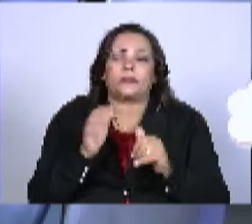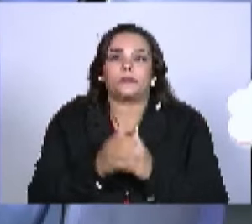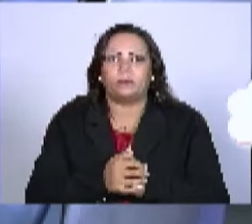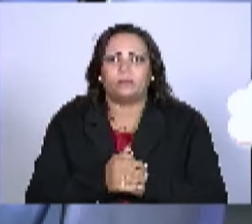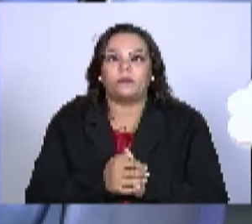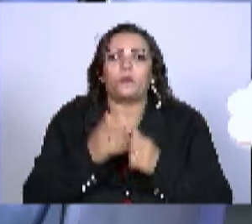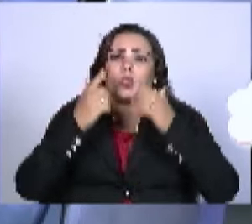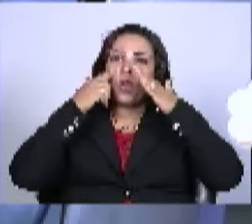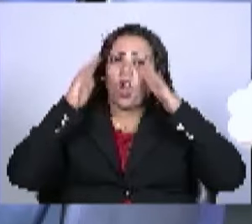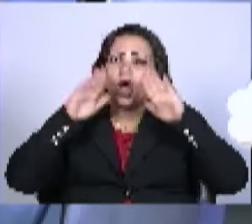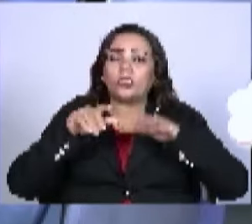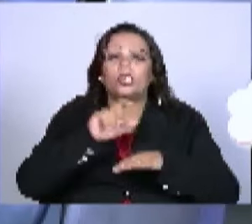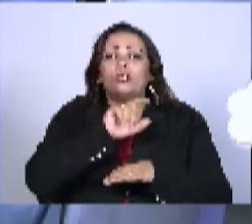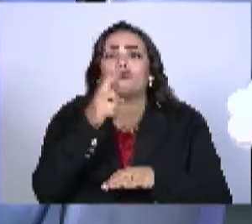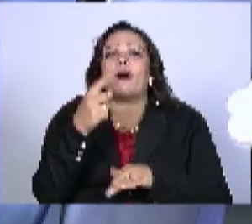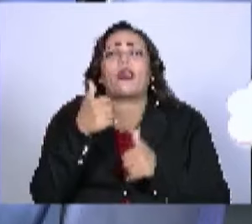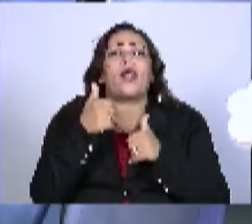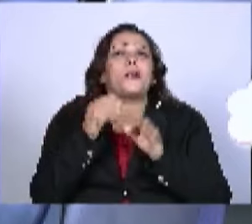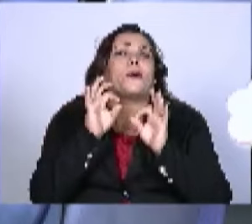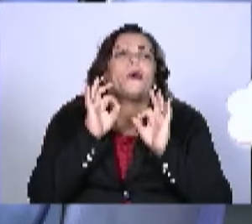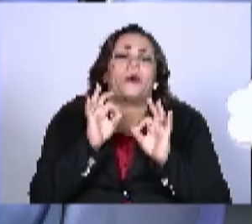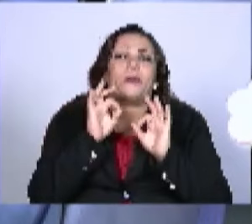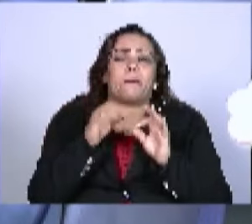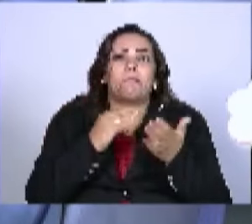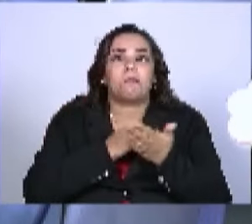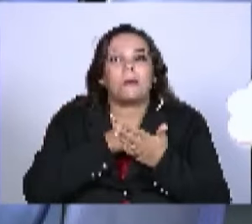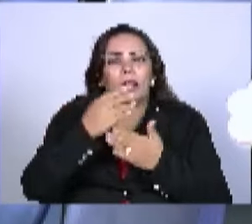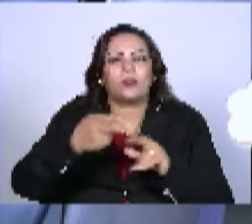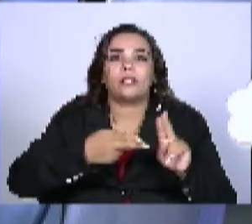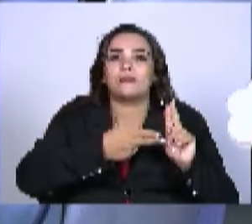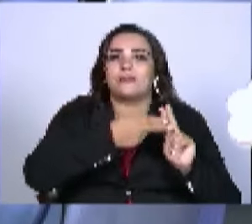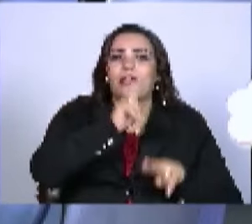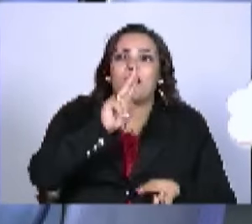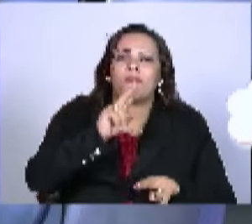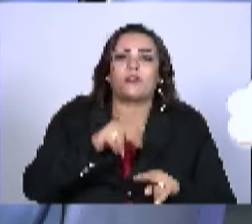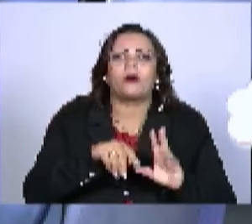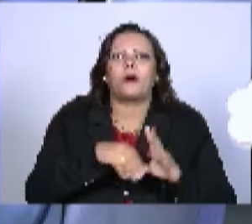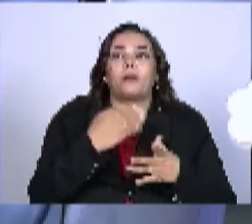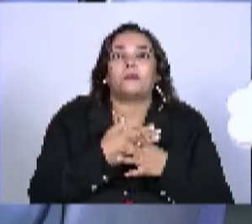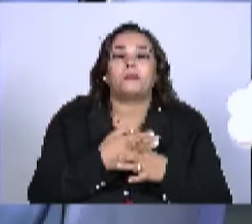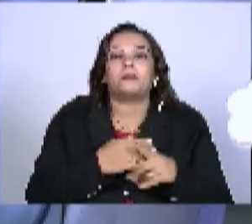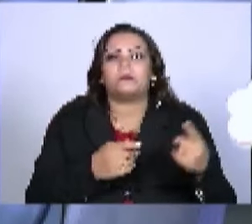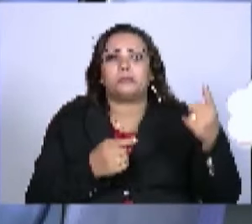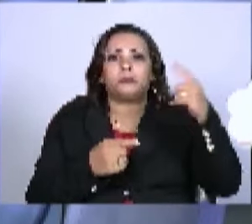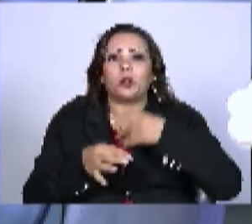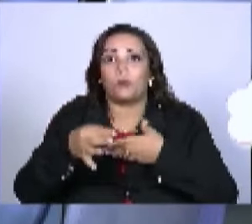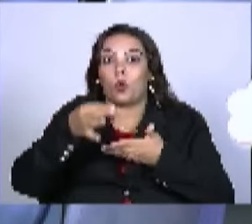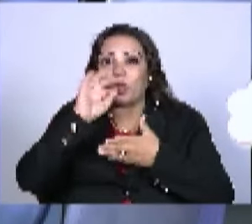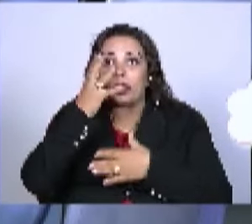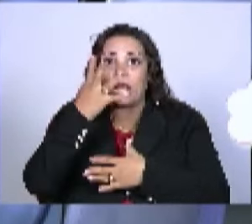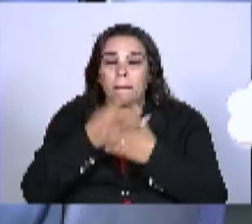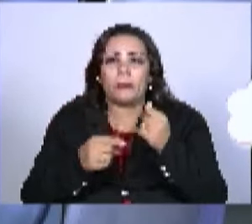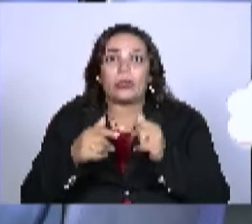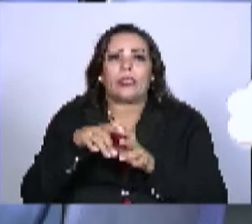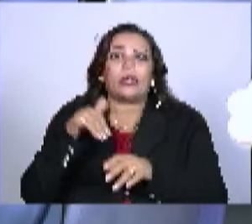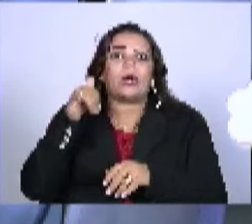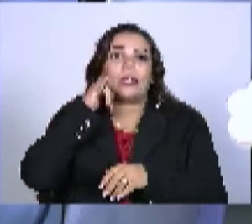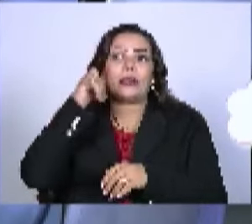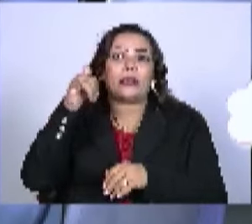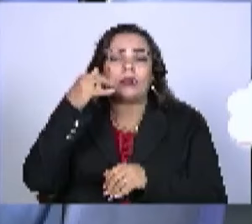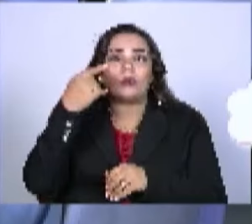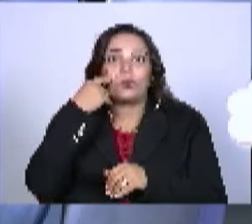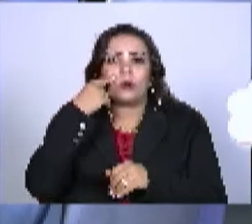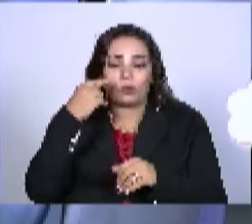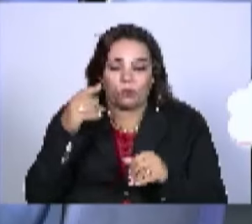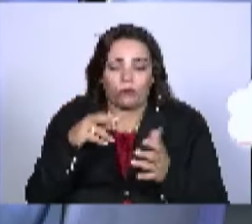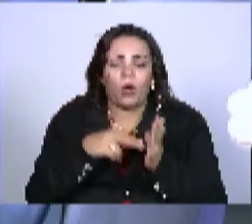عشنا بعدها احلى شهر في حياتي وبعدها اسافر وكنا راجعين من القداس انا وابني وبرن عليه عشان اطمن